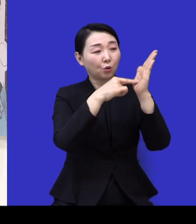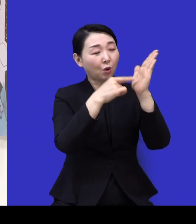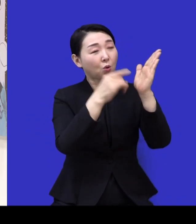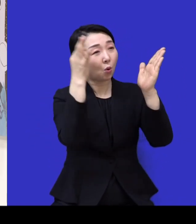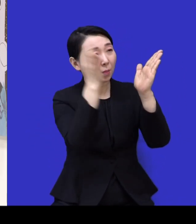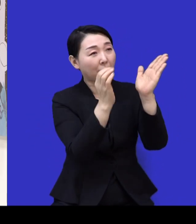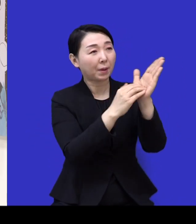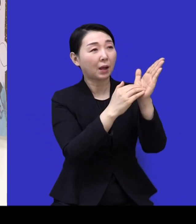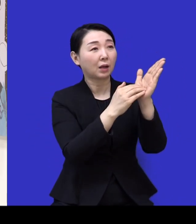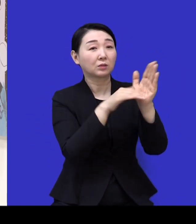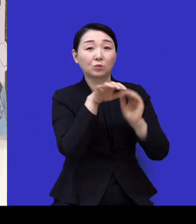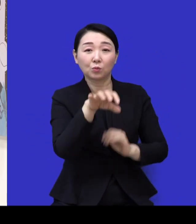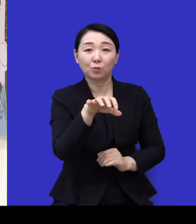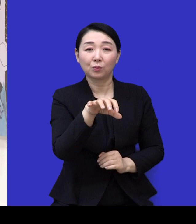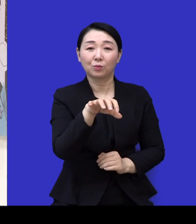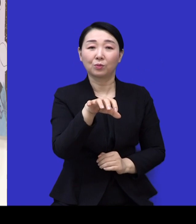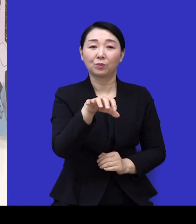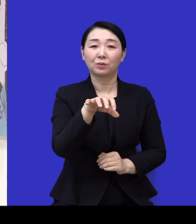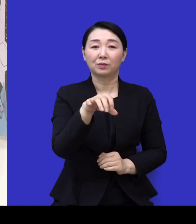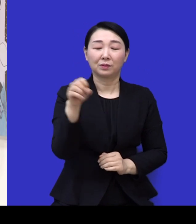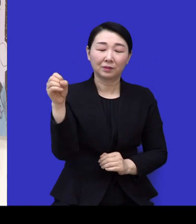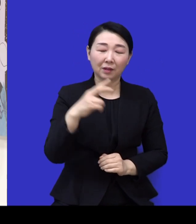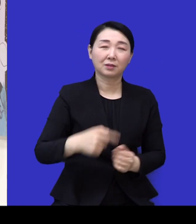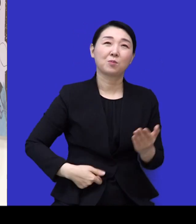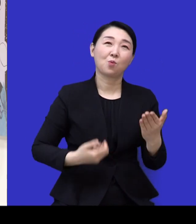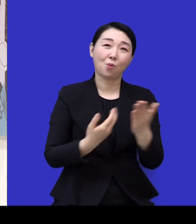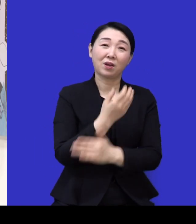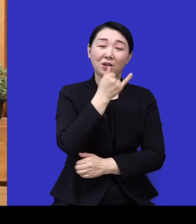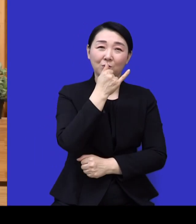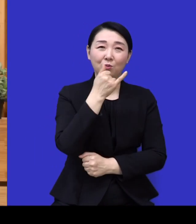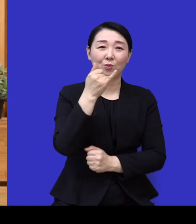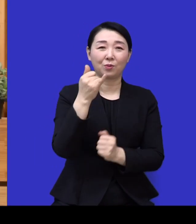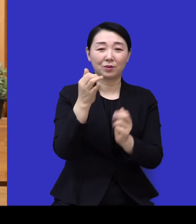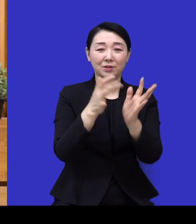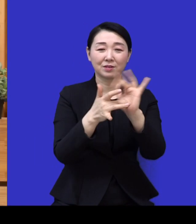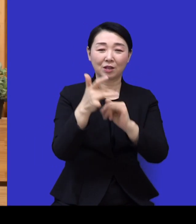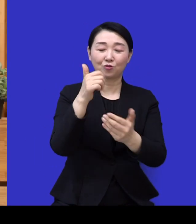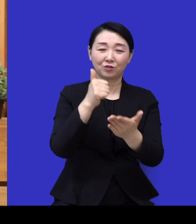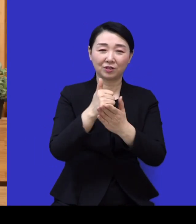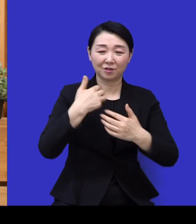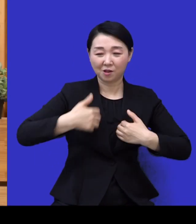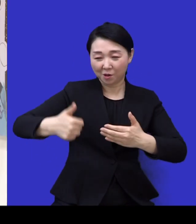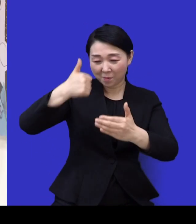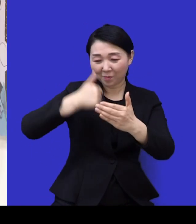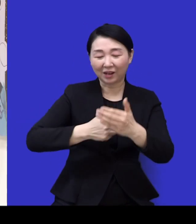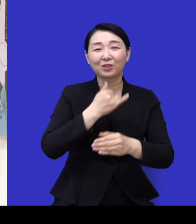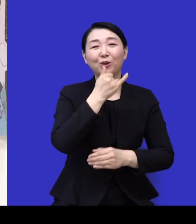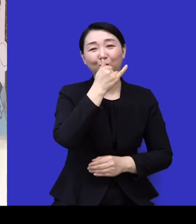현장에서 이렇게 다시 한번 회심하면서 영접하는 그런 거를